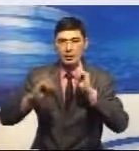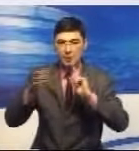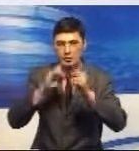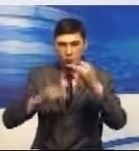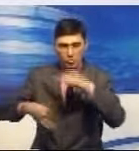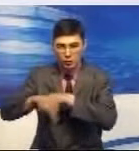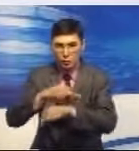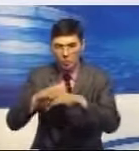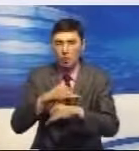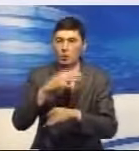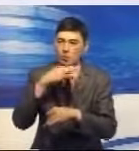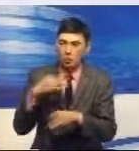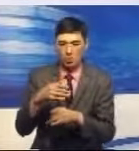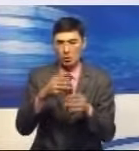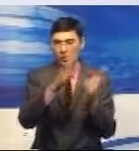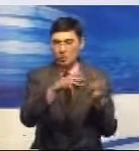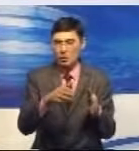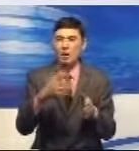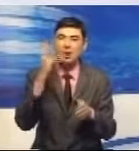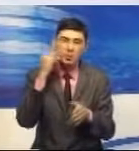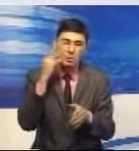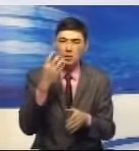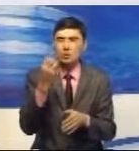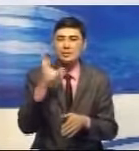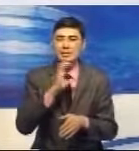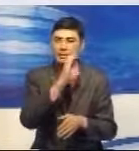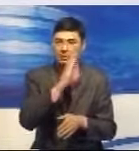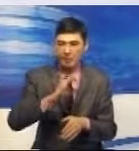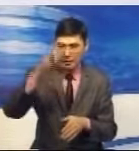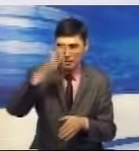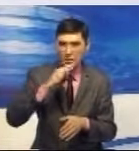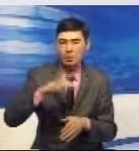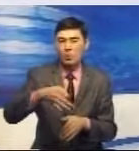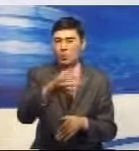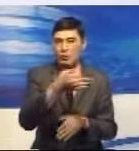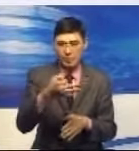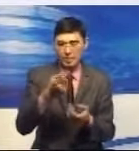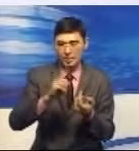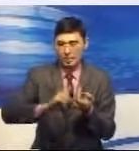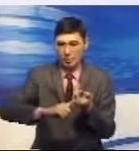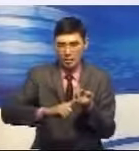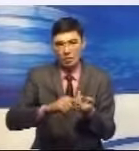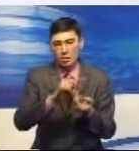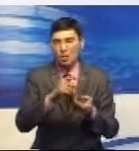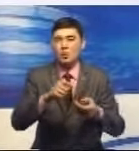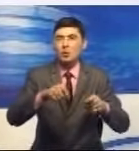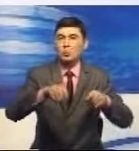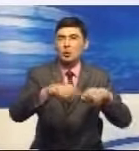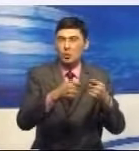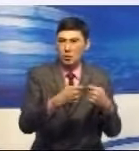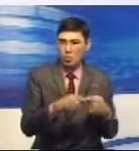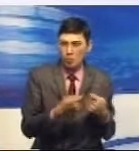осындай бірнеше шағым қаралып, Алматы және солтүстік Қазақстан облыстарының азаматтық істер бойынша алқа сот